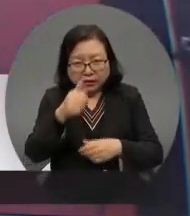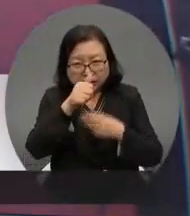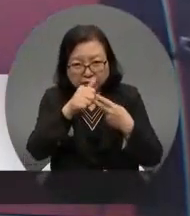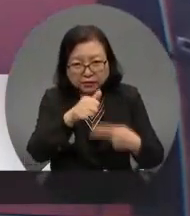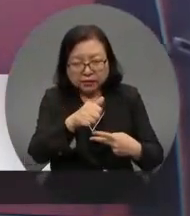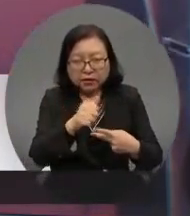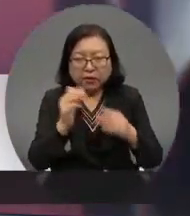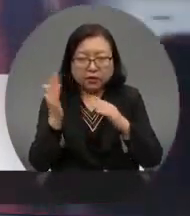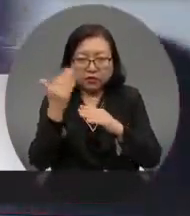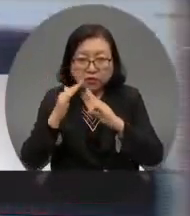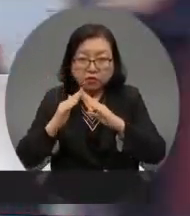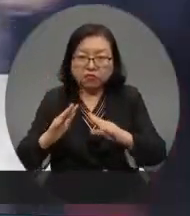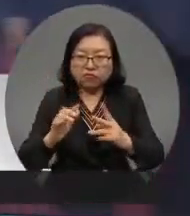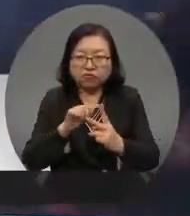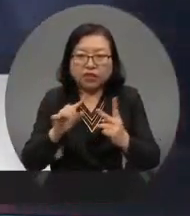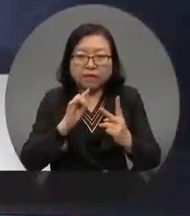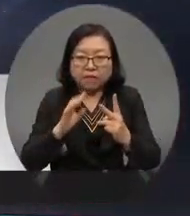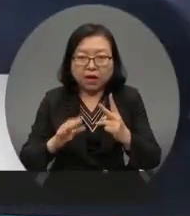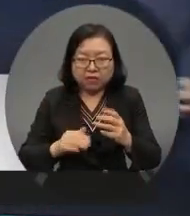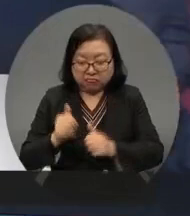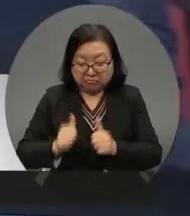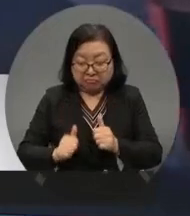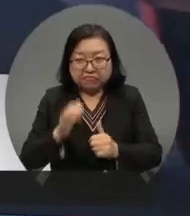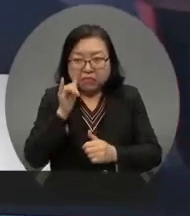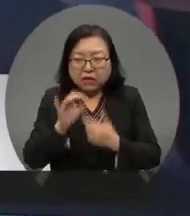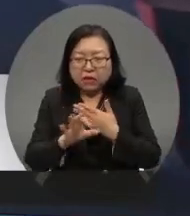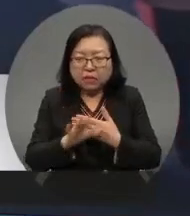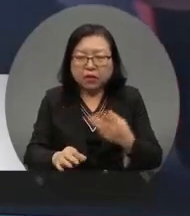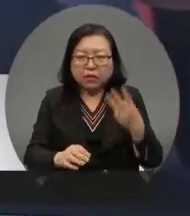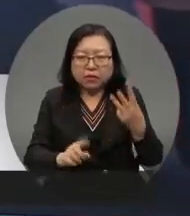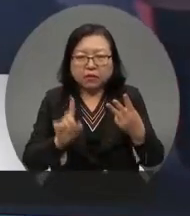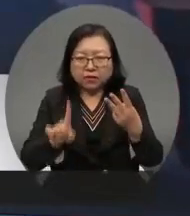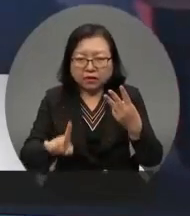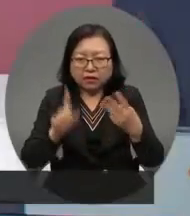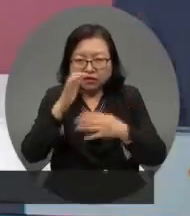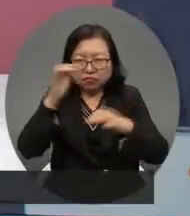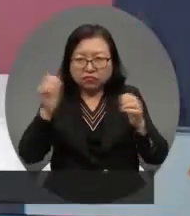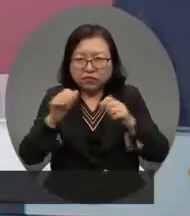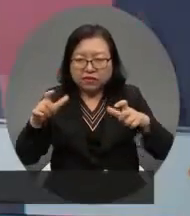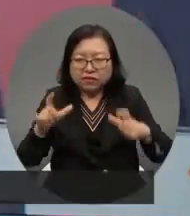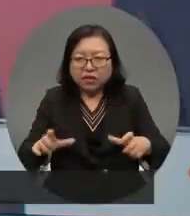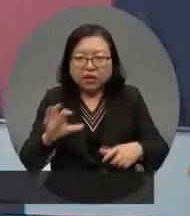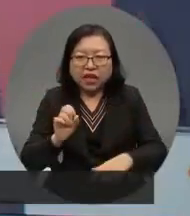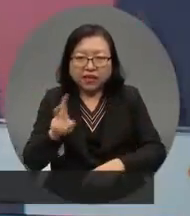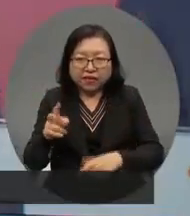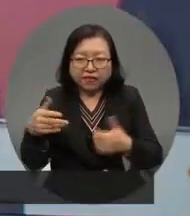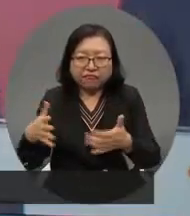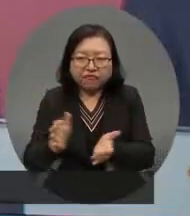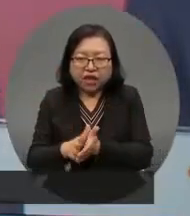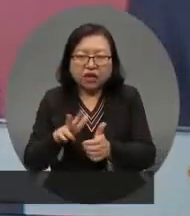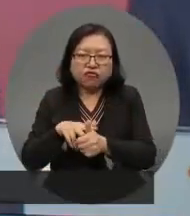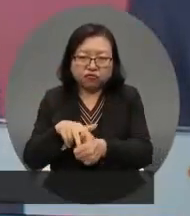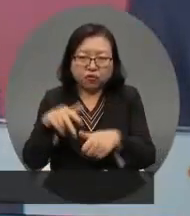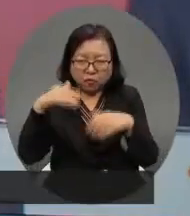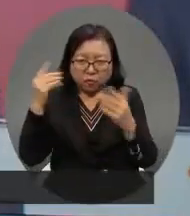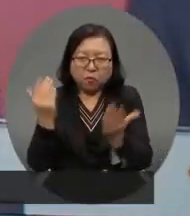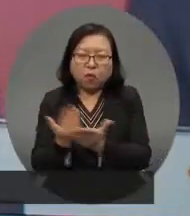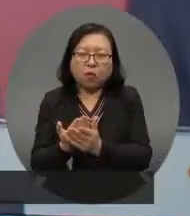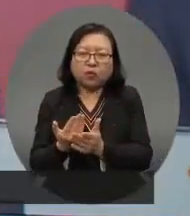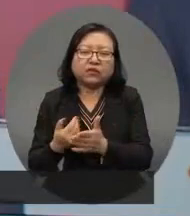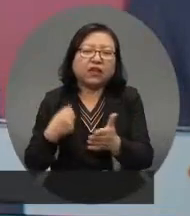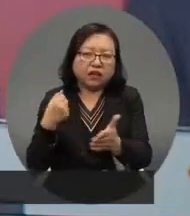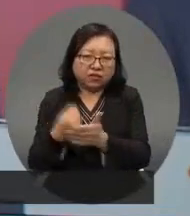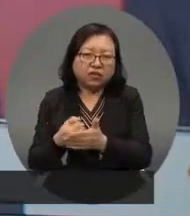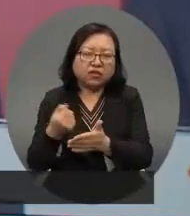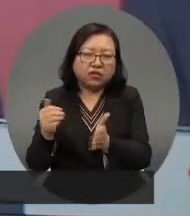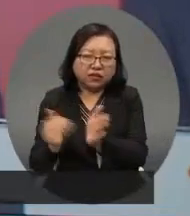청원 선거구만 경선을 하면 다음 달 1일 충북의 여당 국회의원 후보가 모두 결정됩니다. 이승준 기자가